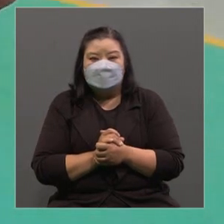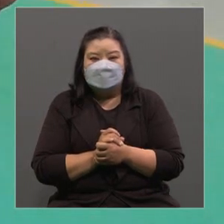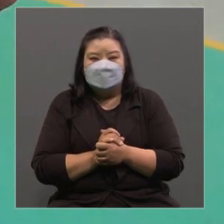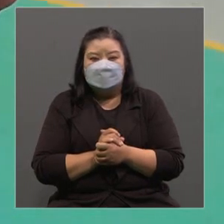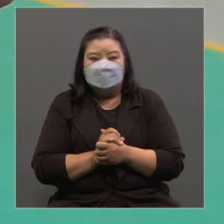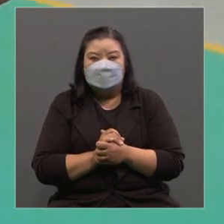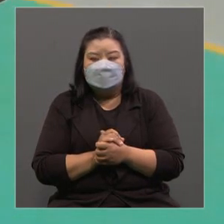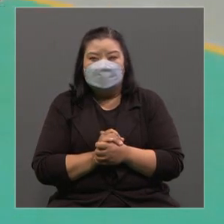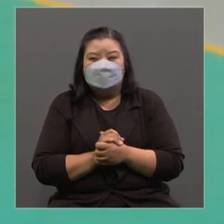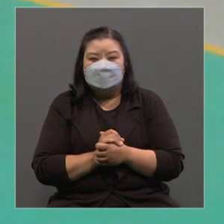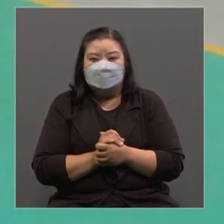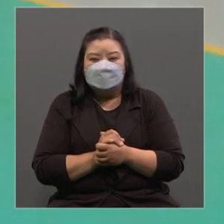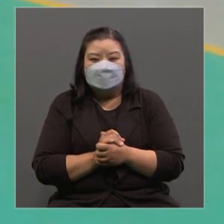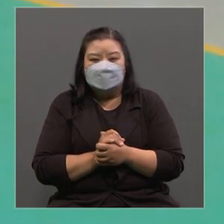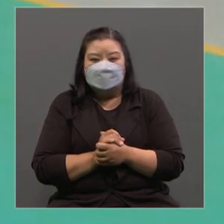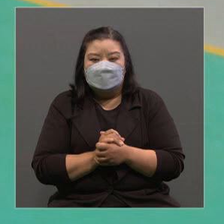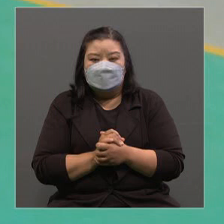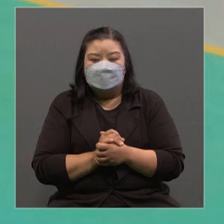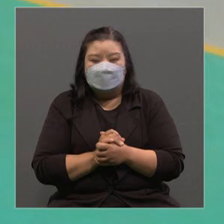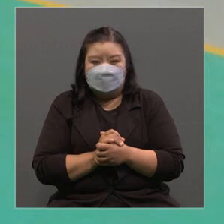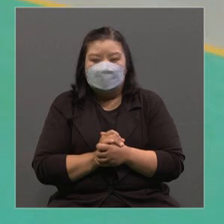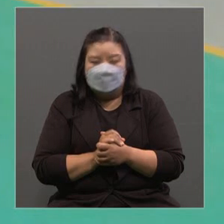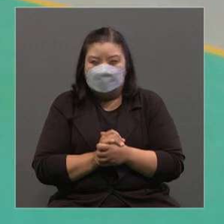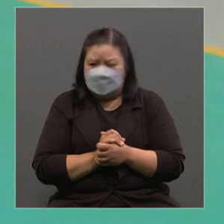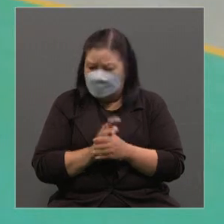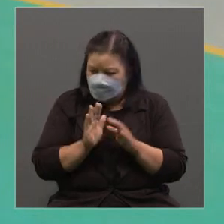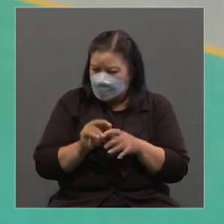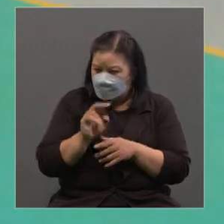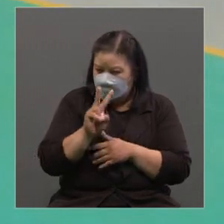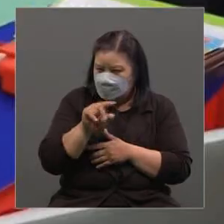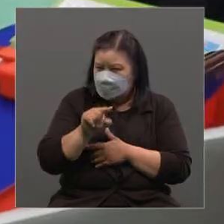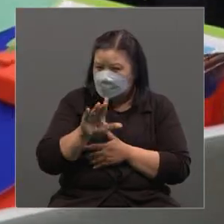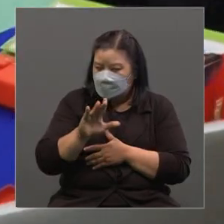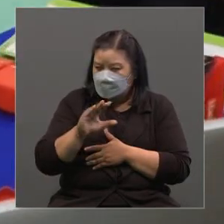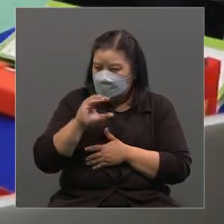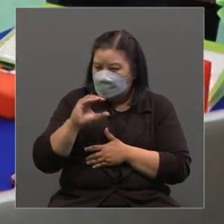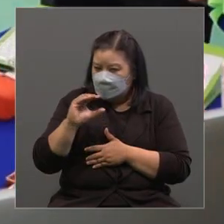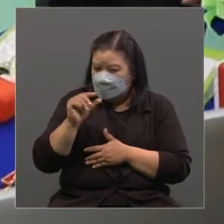เราใส่อยู่ที่ 2.5 ซีซีต่อครั้งนะครับในการผสมเกสรครับ